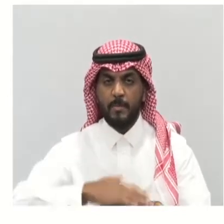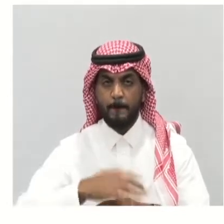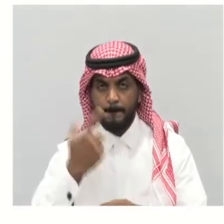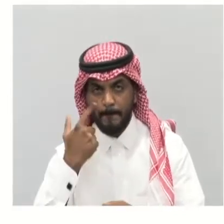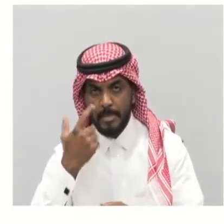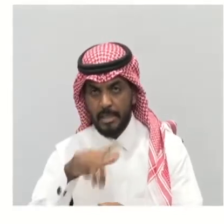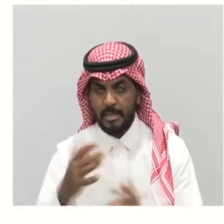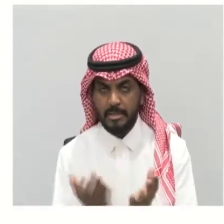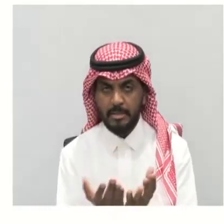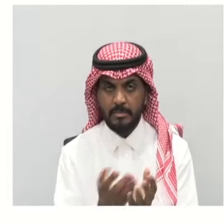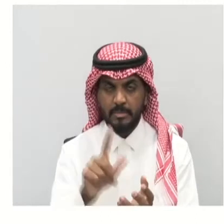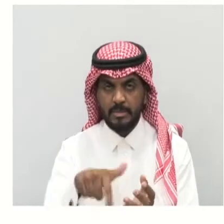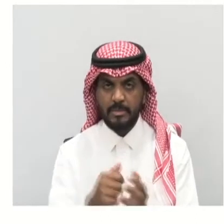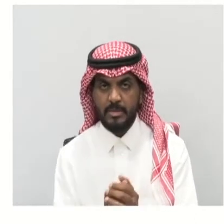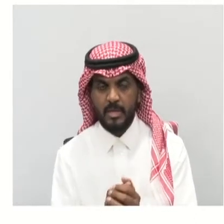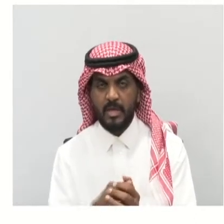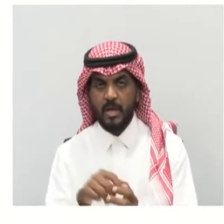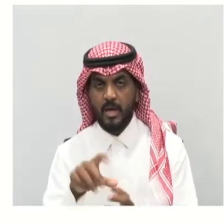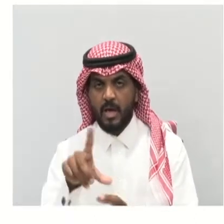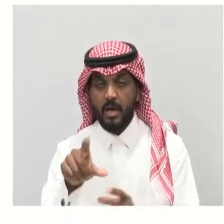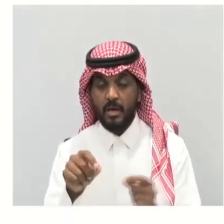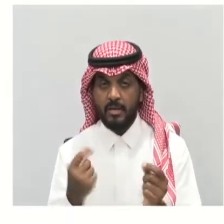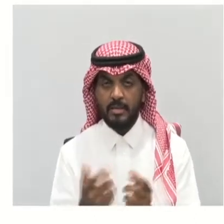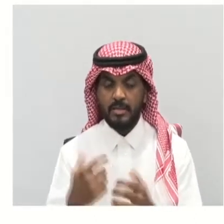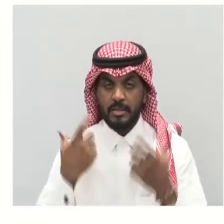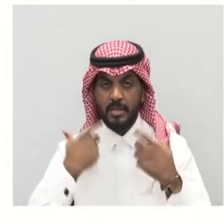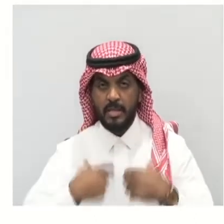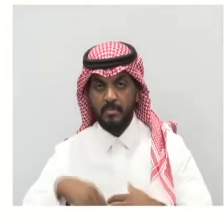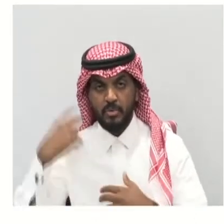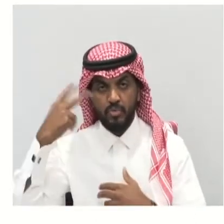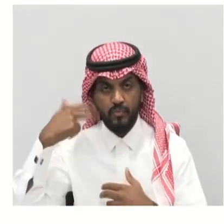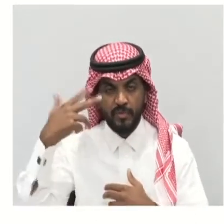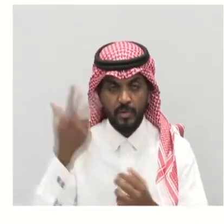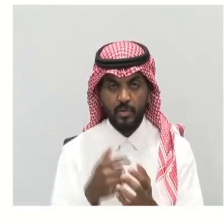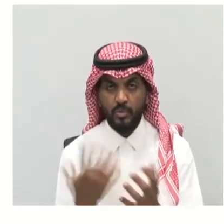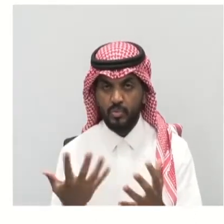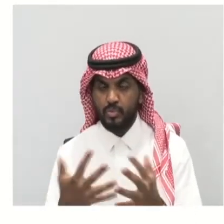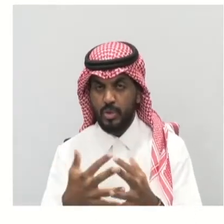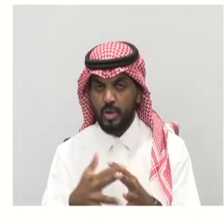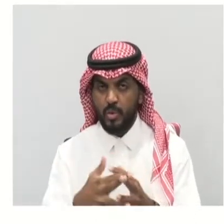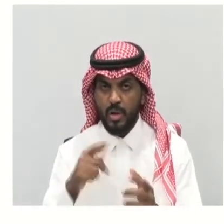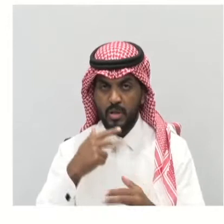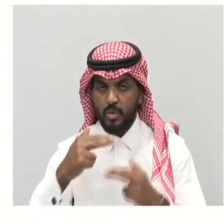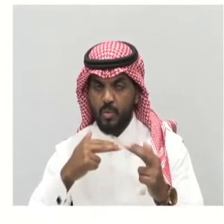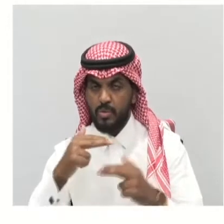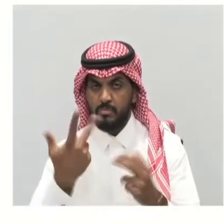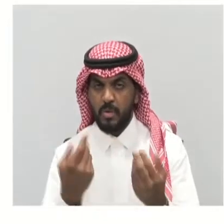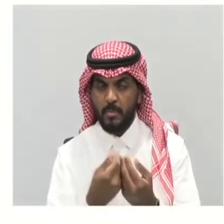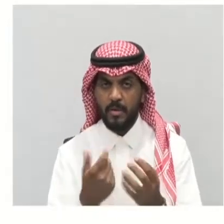بيئة المدرسة. أخذ التلاميذ يفكرون ويتشاورون فيما